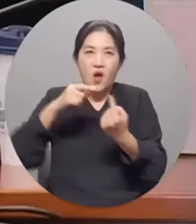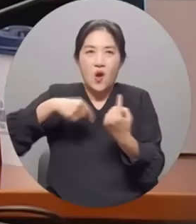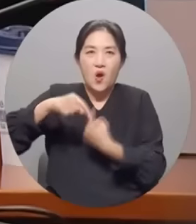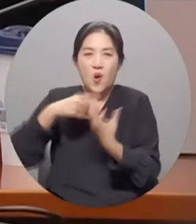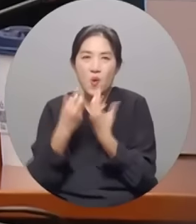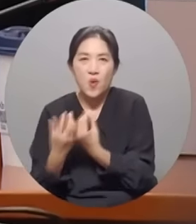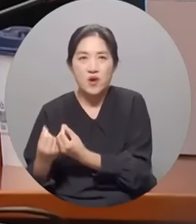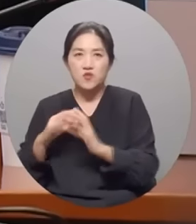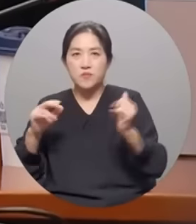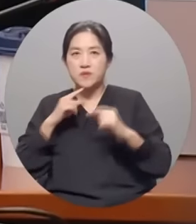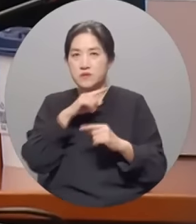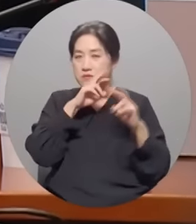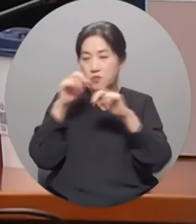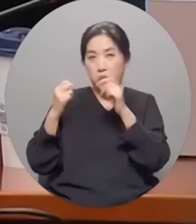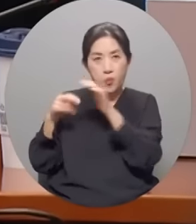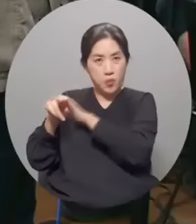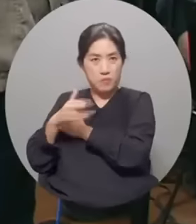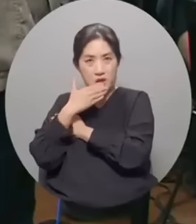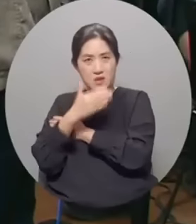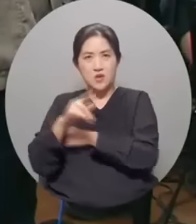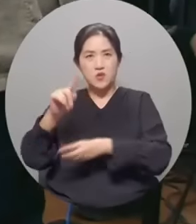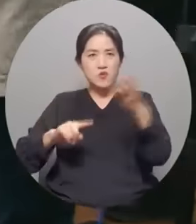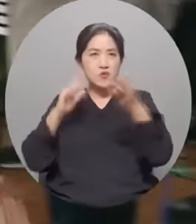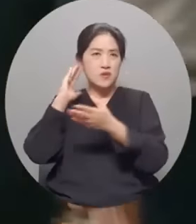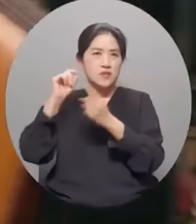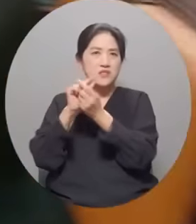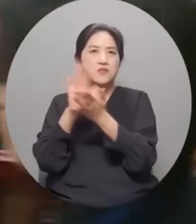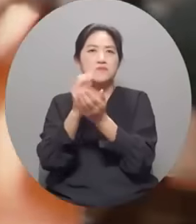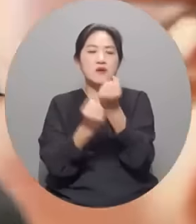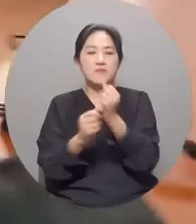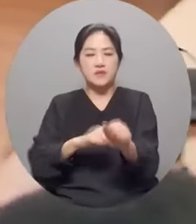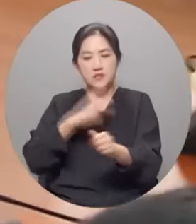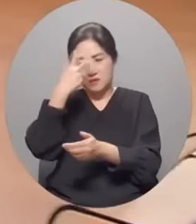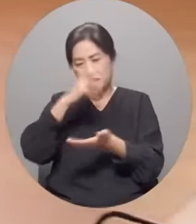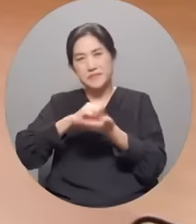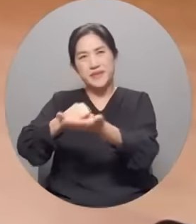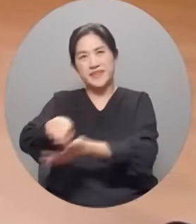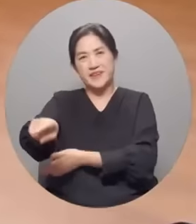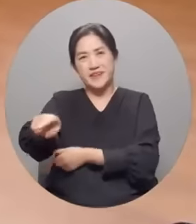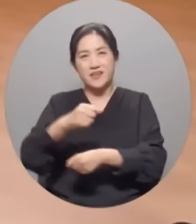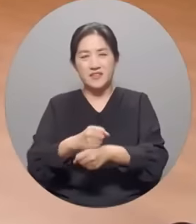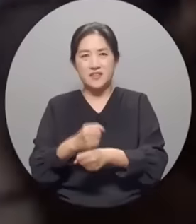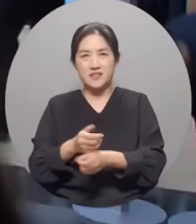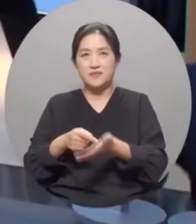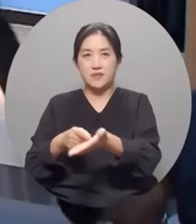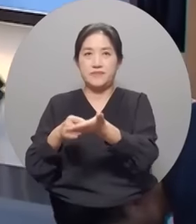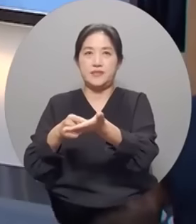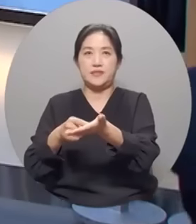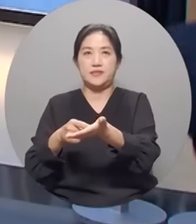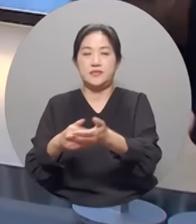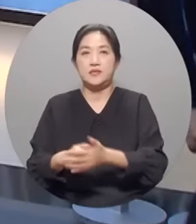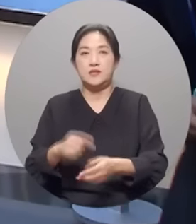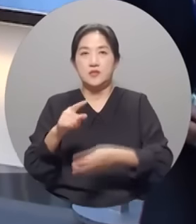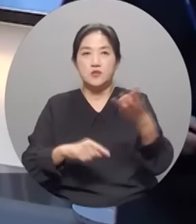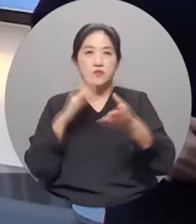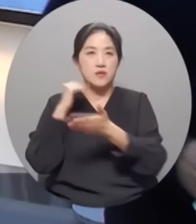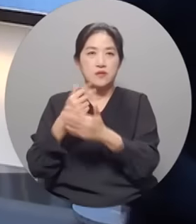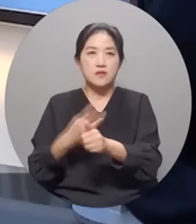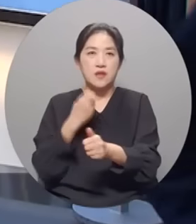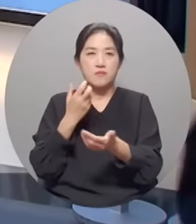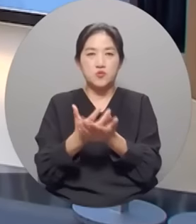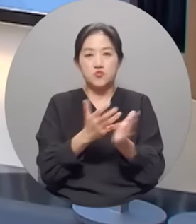도망치려고 하냐며 윤 대통령이 직접 해명하고 특검을 수용하라고 거듭 촉구했습니다. 윤 대통령